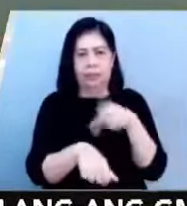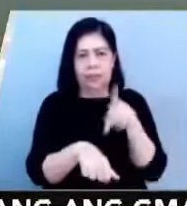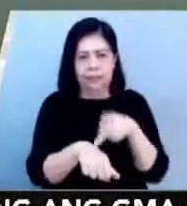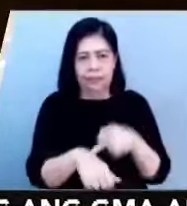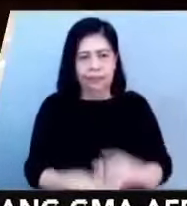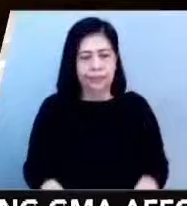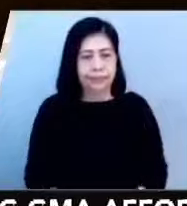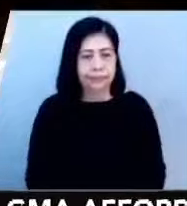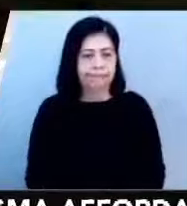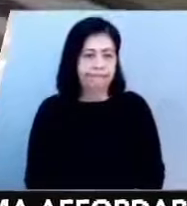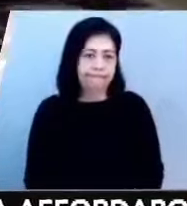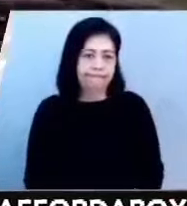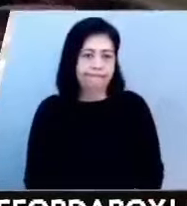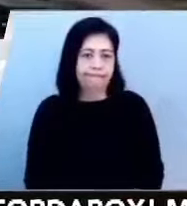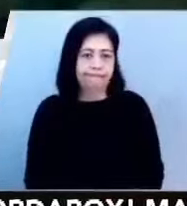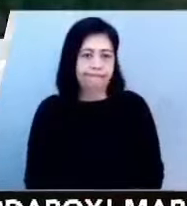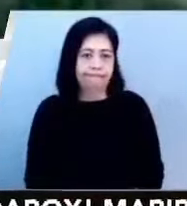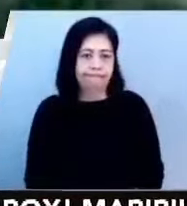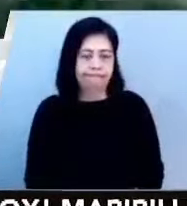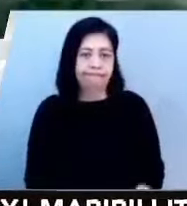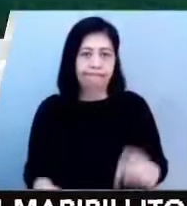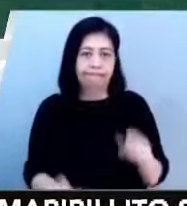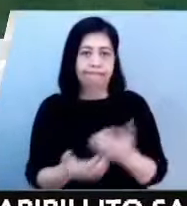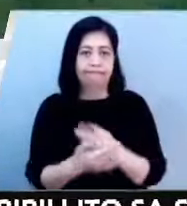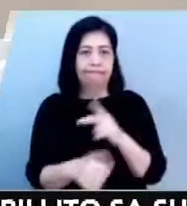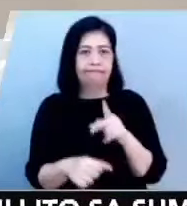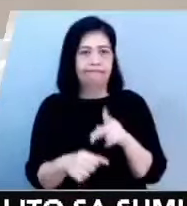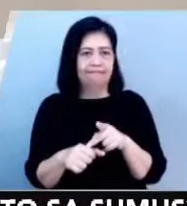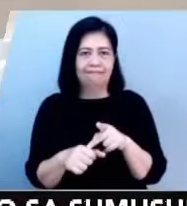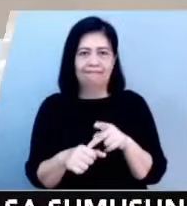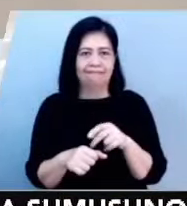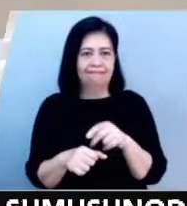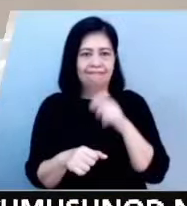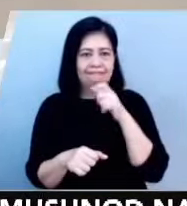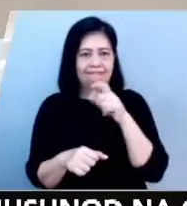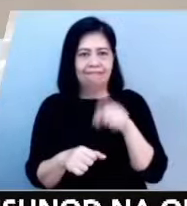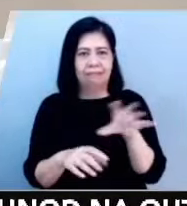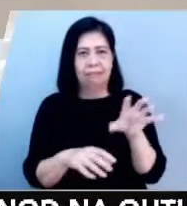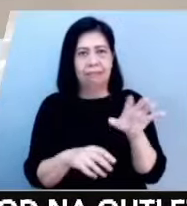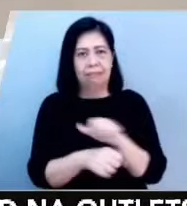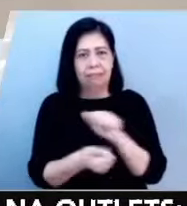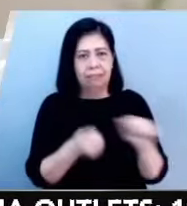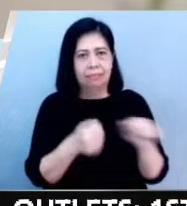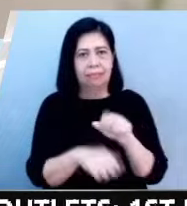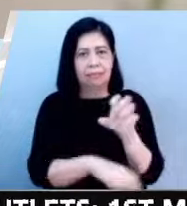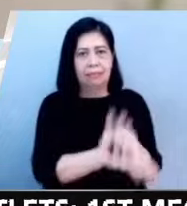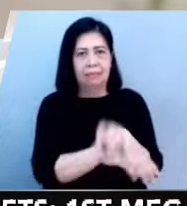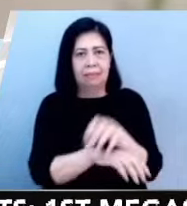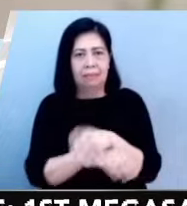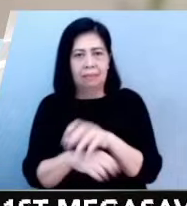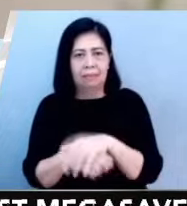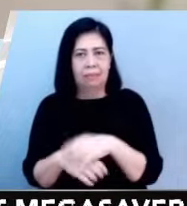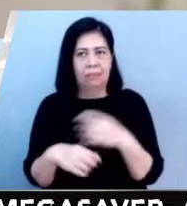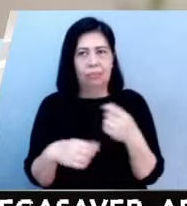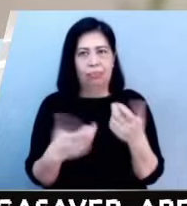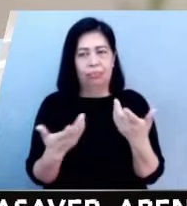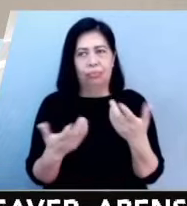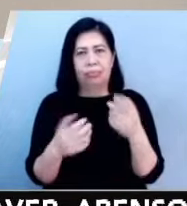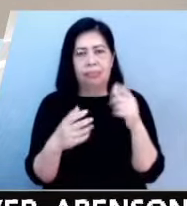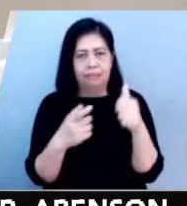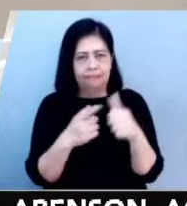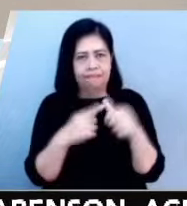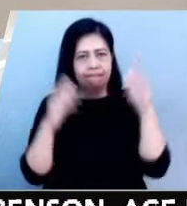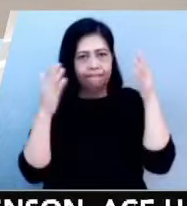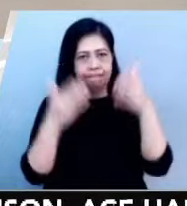Sa isang bagong Pilipinas, walang puwang ang mga paninira at paghahatakab pababa. Unahin natin ang ating